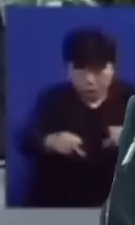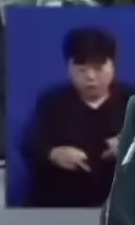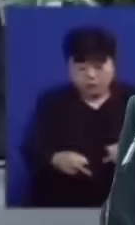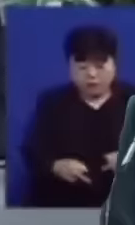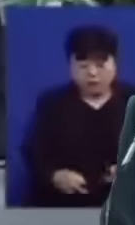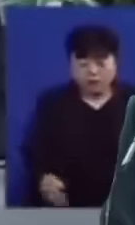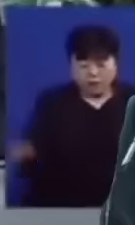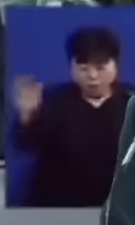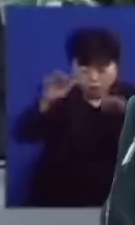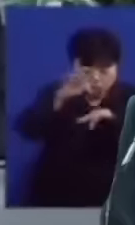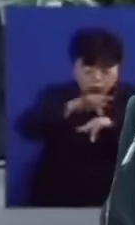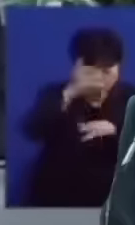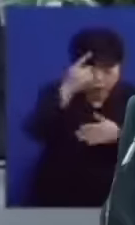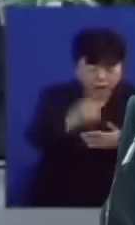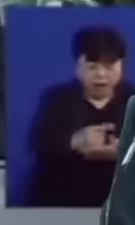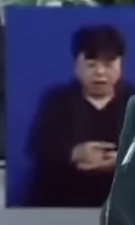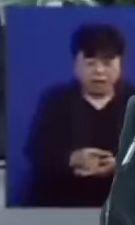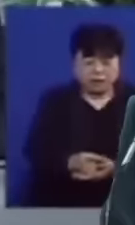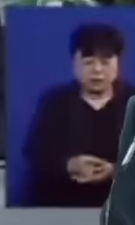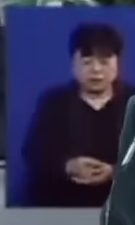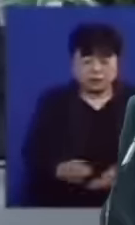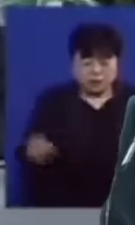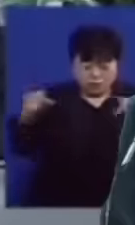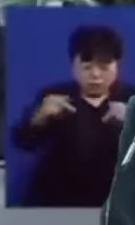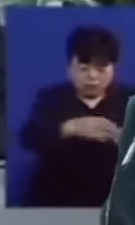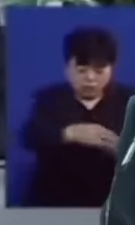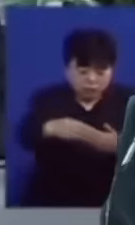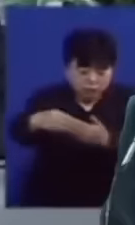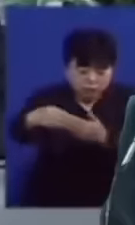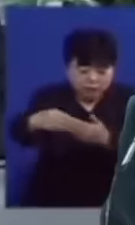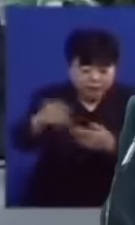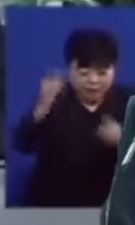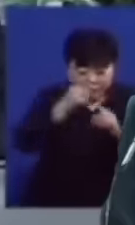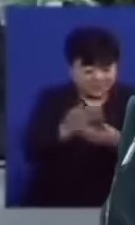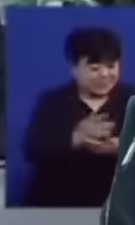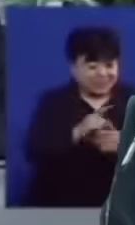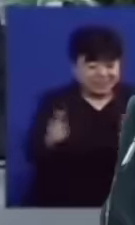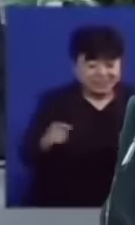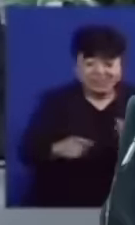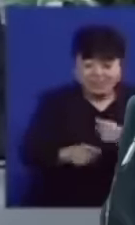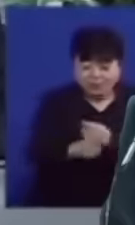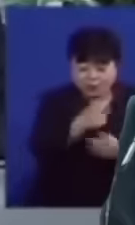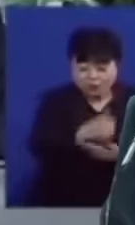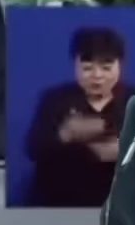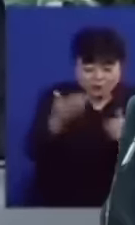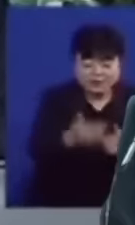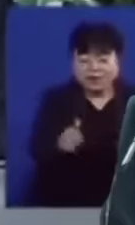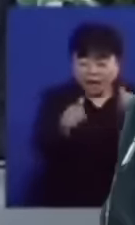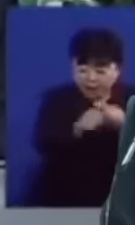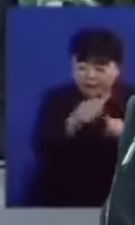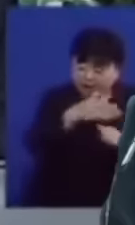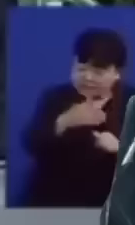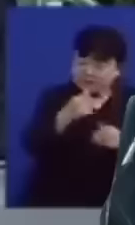어두움의 세력이 와서 우리를 크고 적은 골짜기로 끌고 가서 해를 받지 않는다. 왜냐? 주께서 같이